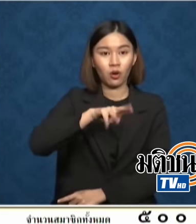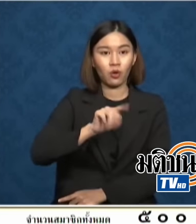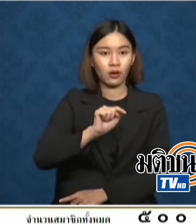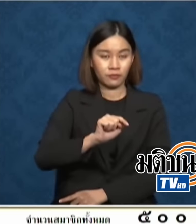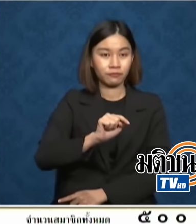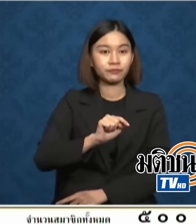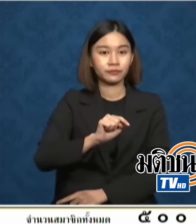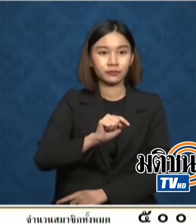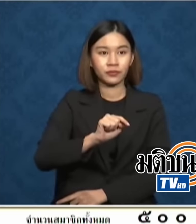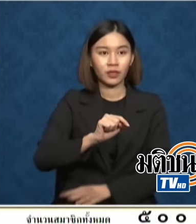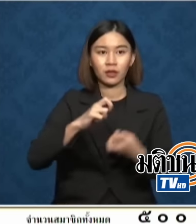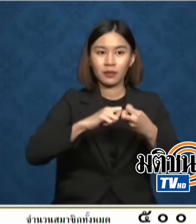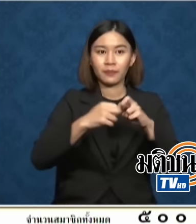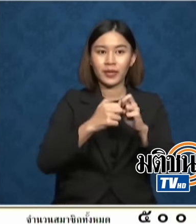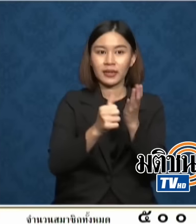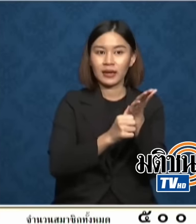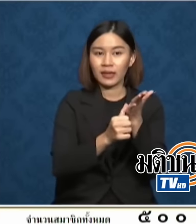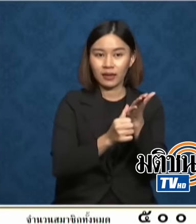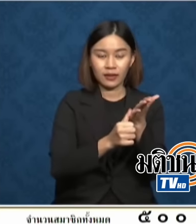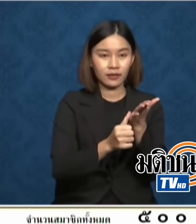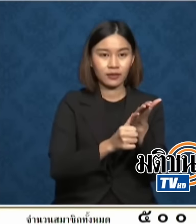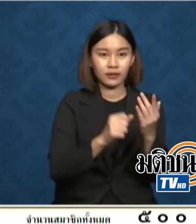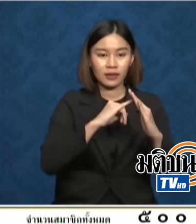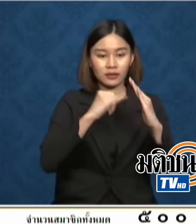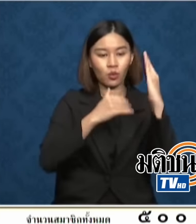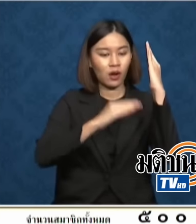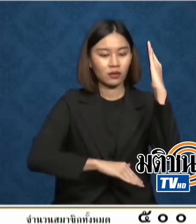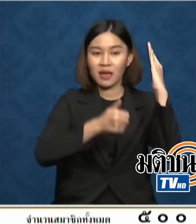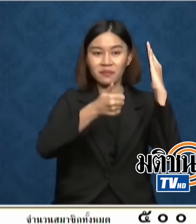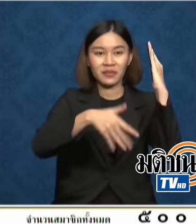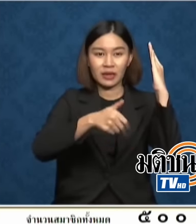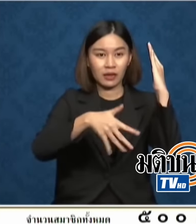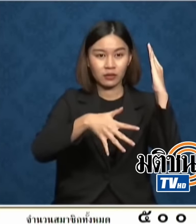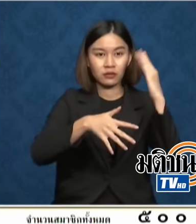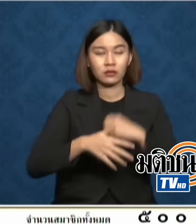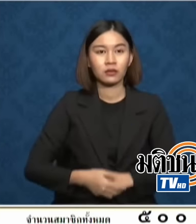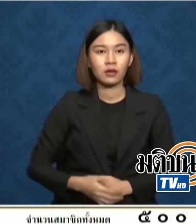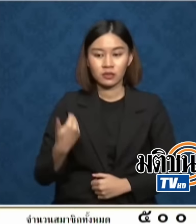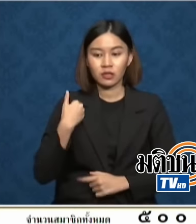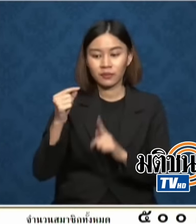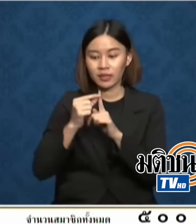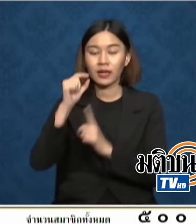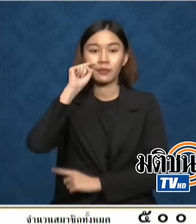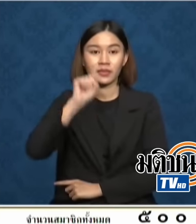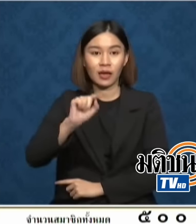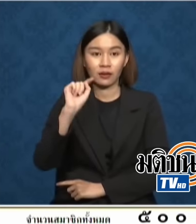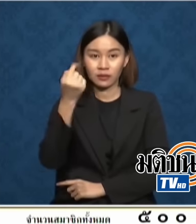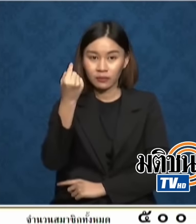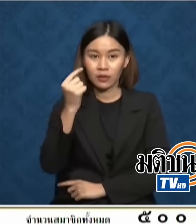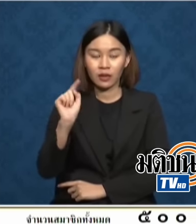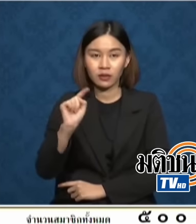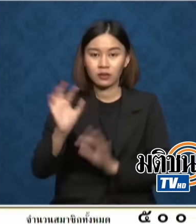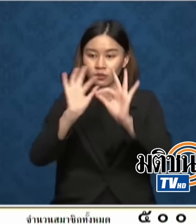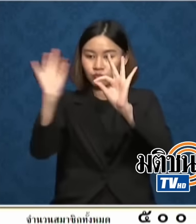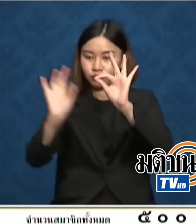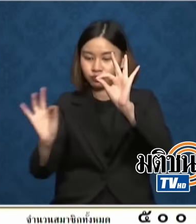ไม่สามารถแก้ไขปัญหาในจังหวัดชายแดนภาคใต้ได้จึงมีคำสั่งนะครับมีเนื้อห